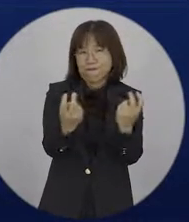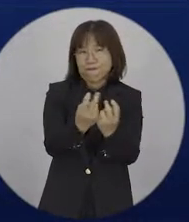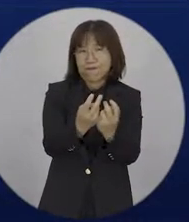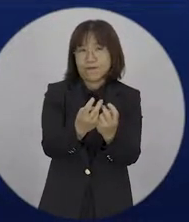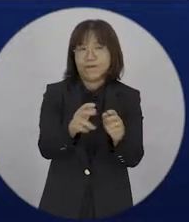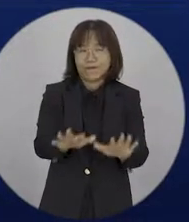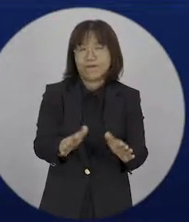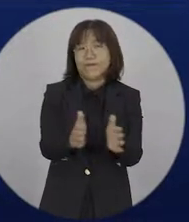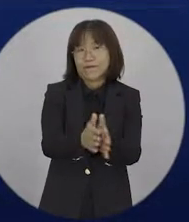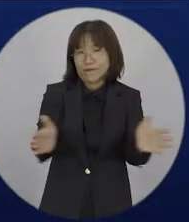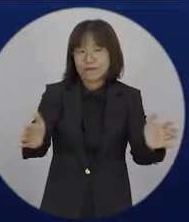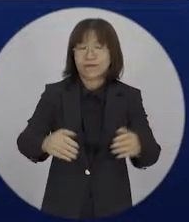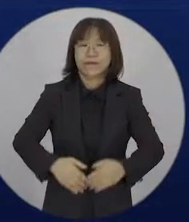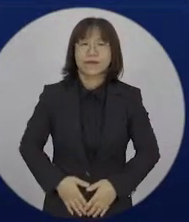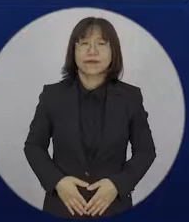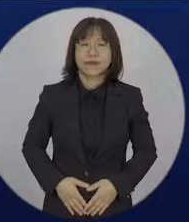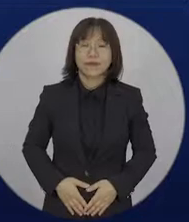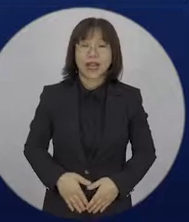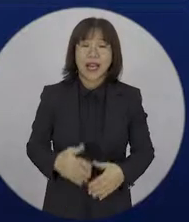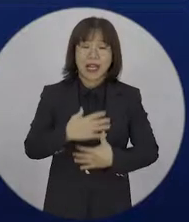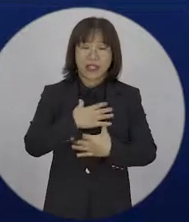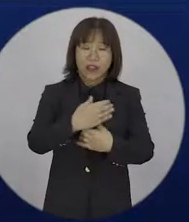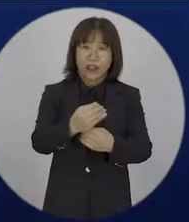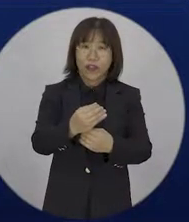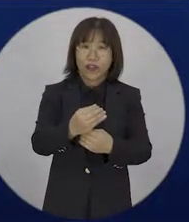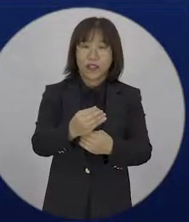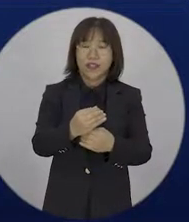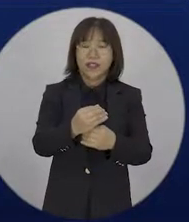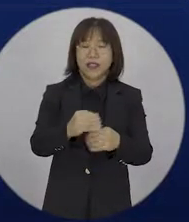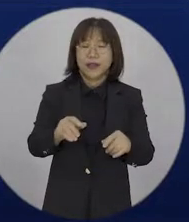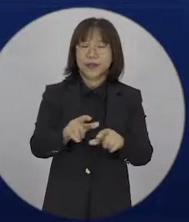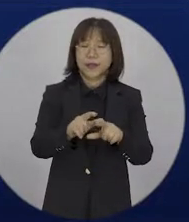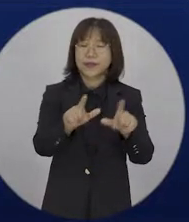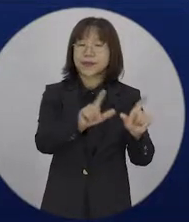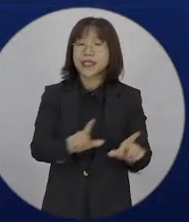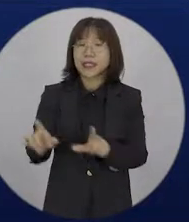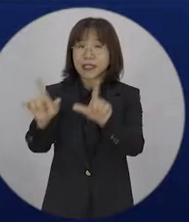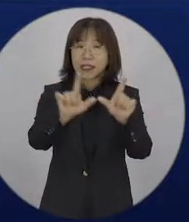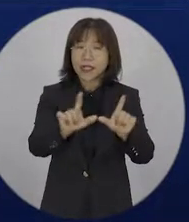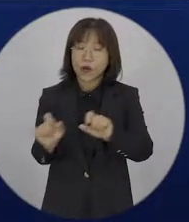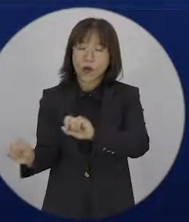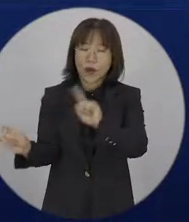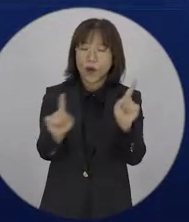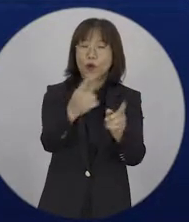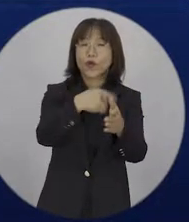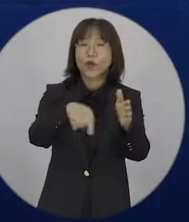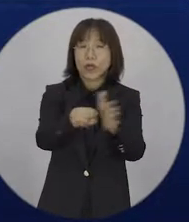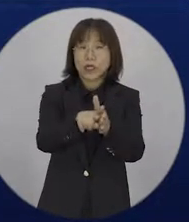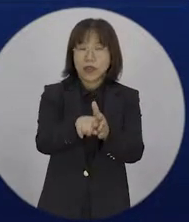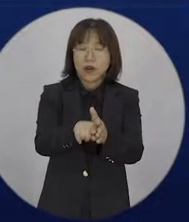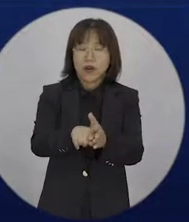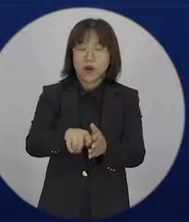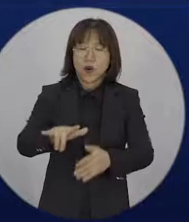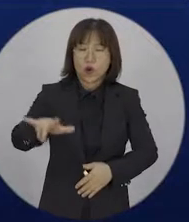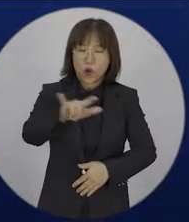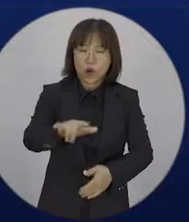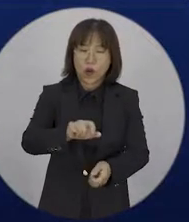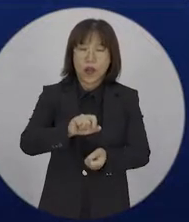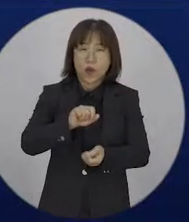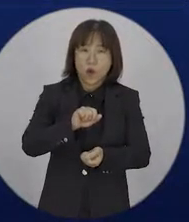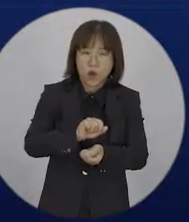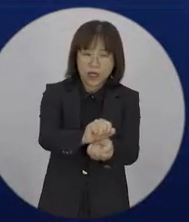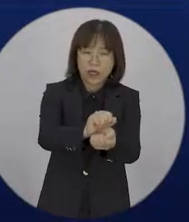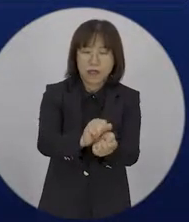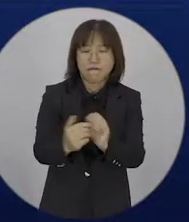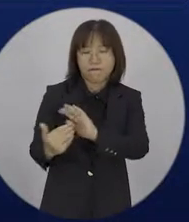안전하고 따뜻한 겨울을 나기 위해 단계적 일상 회복이 시작되는 만큼 급격한 감염 확산 방지에 힘쓰는 동시에